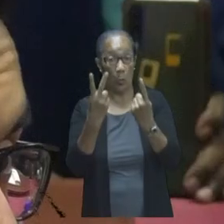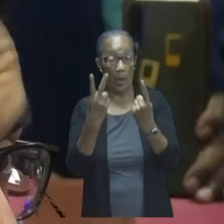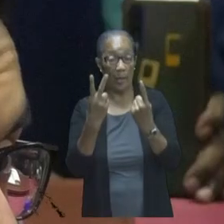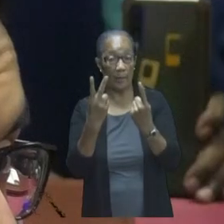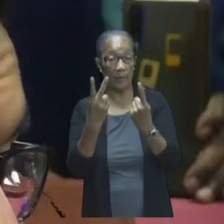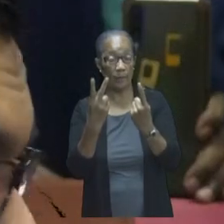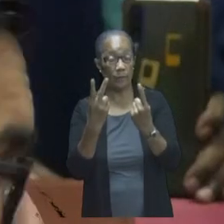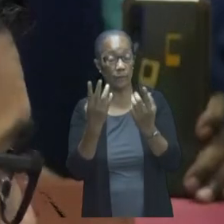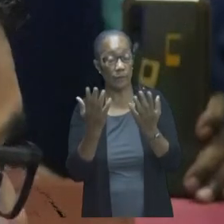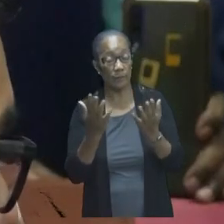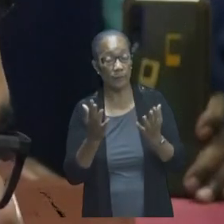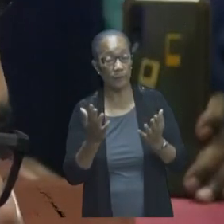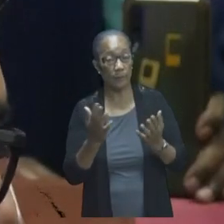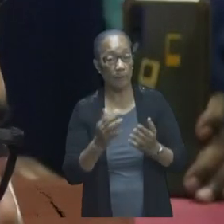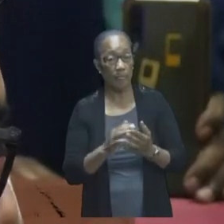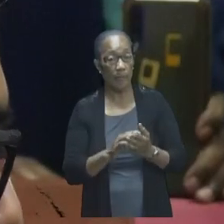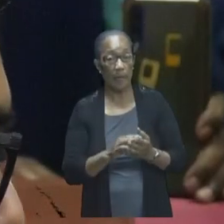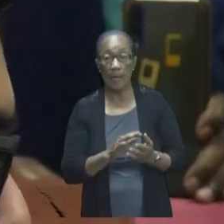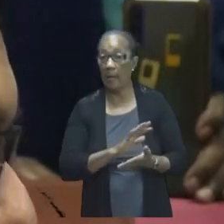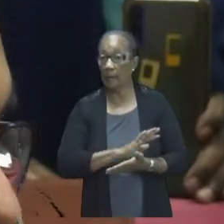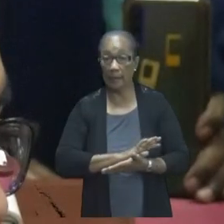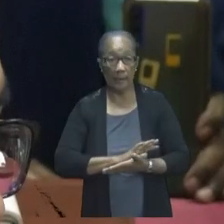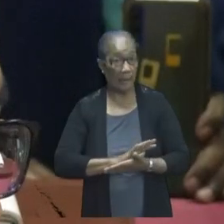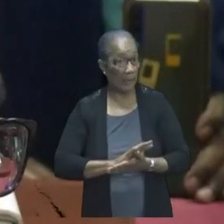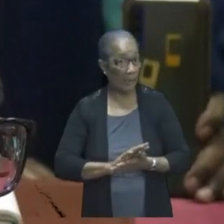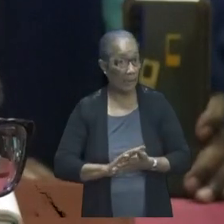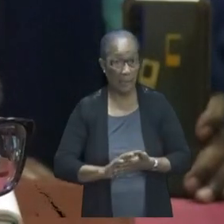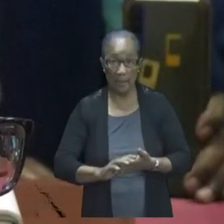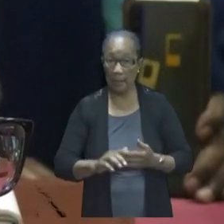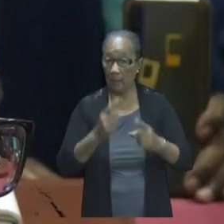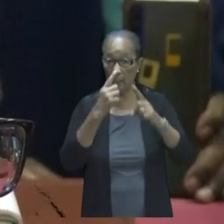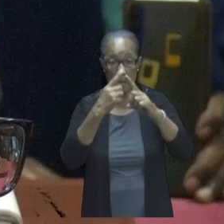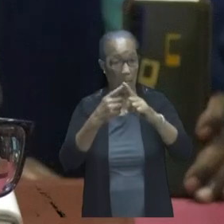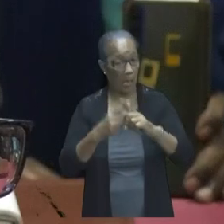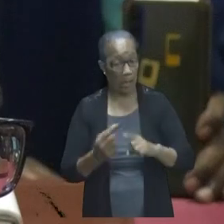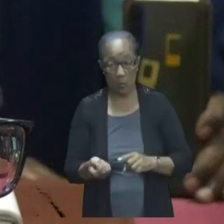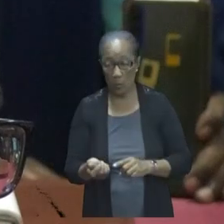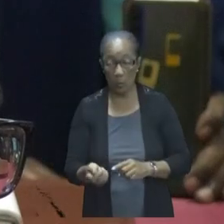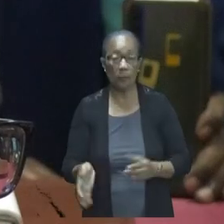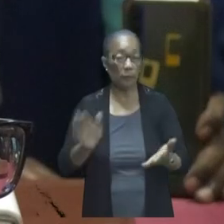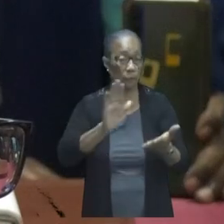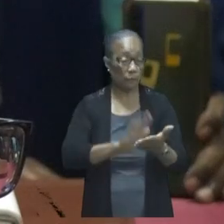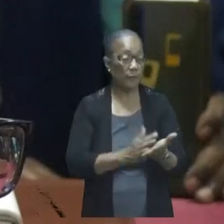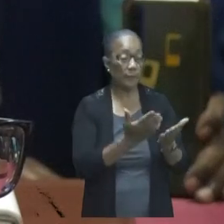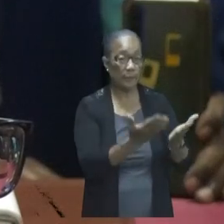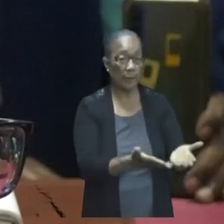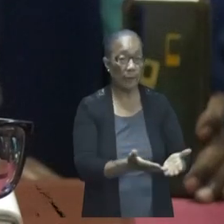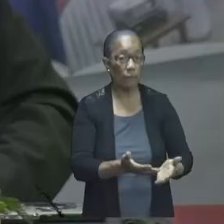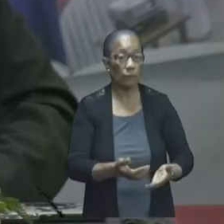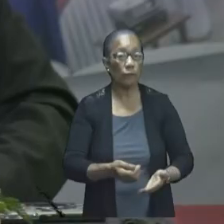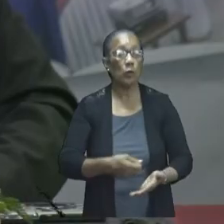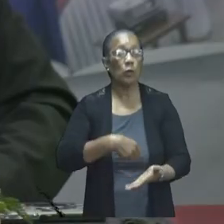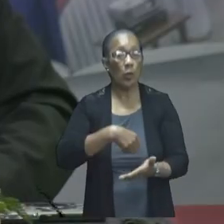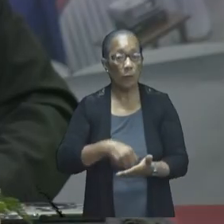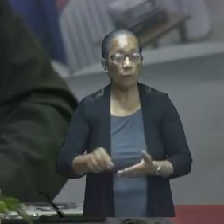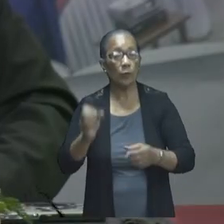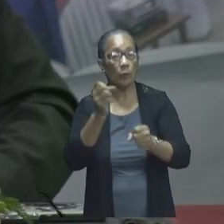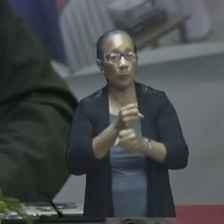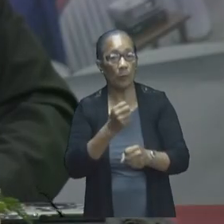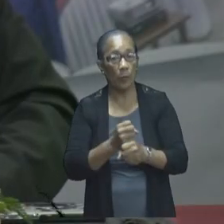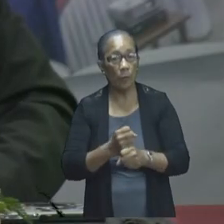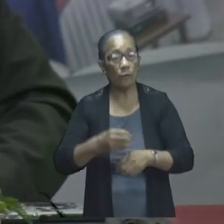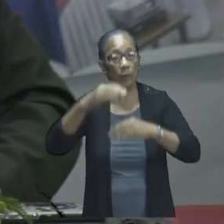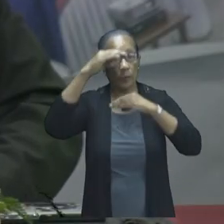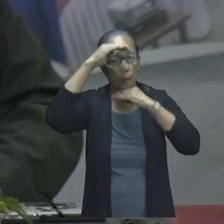we moeten zijn er geen komt het verslag is gekomen voor deal voor je uitgaven voor het boven hoofdbureau van politie